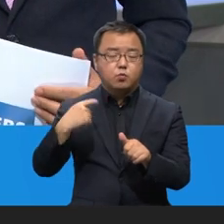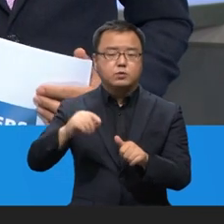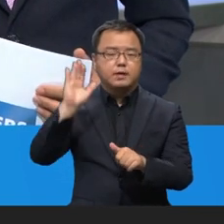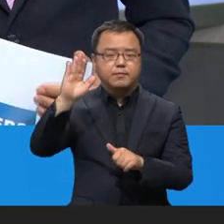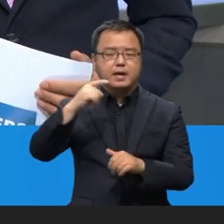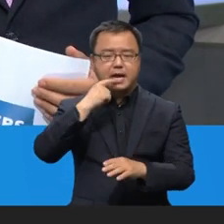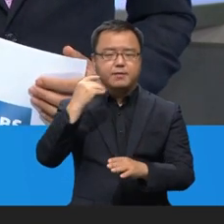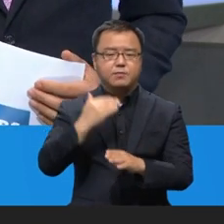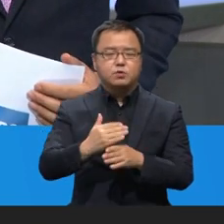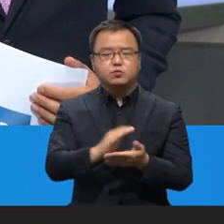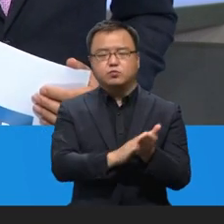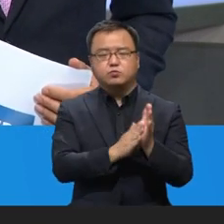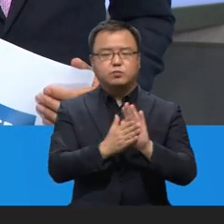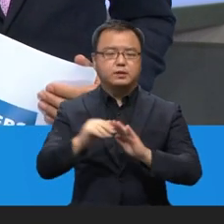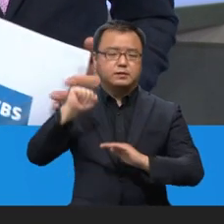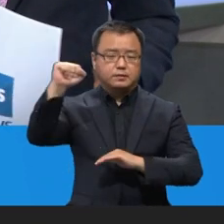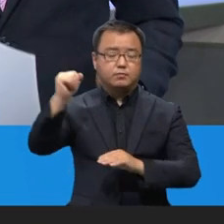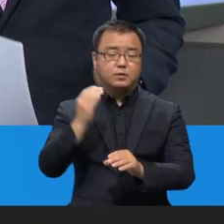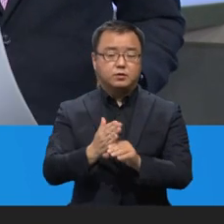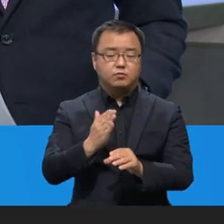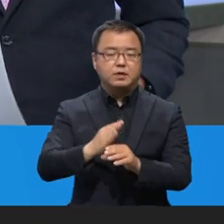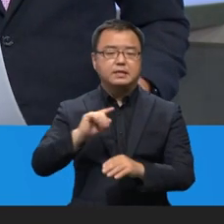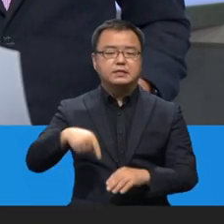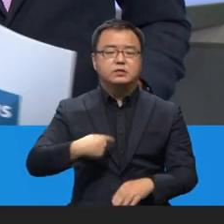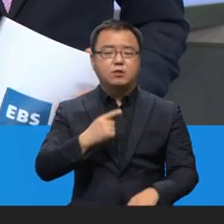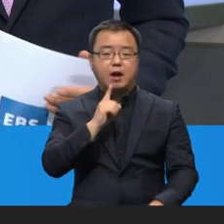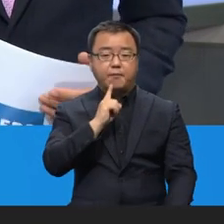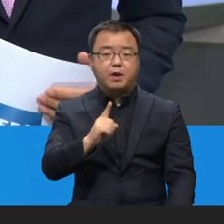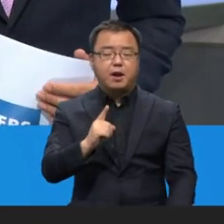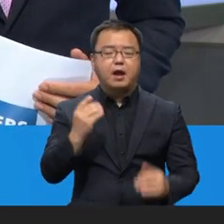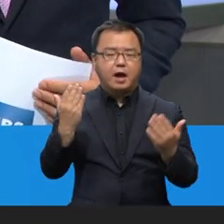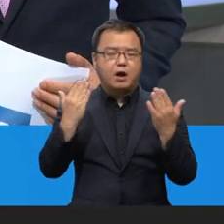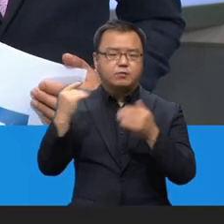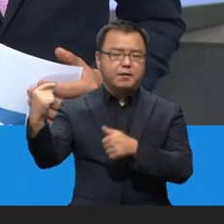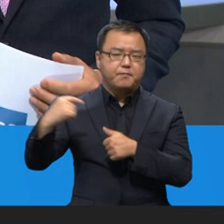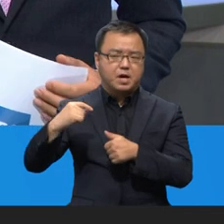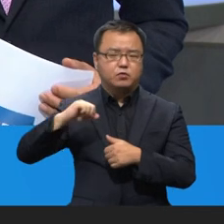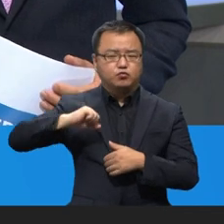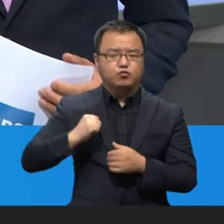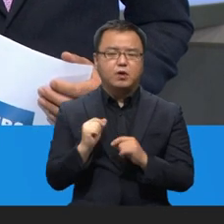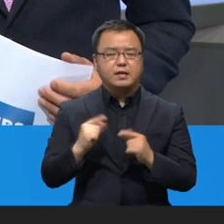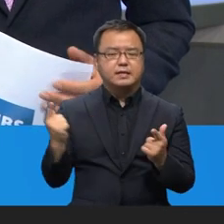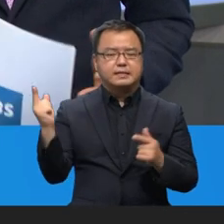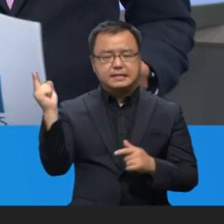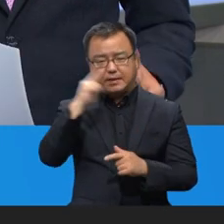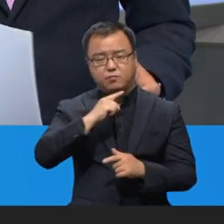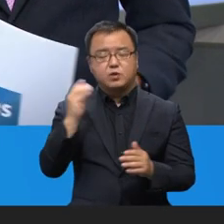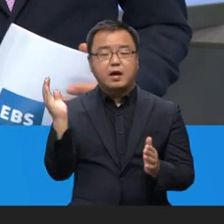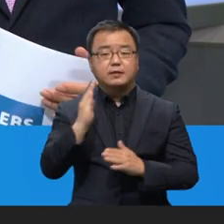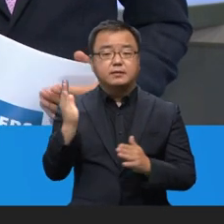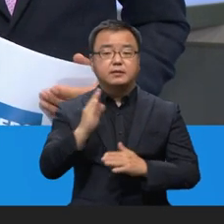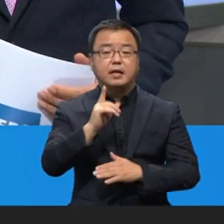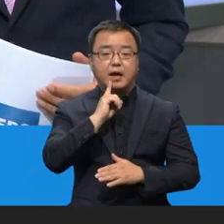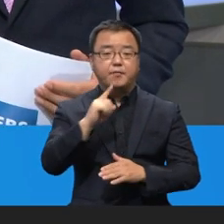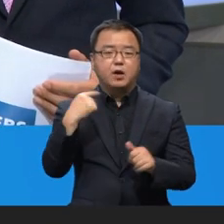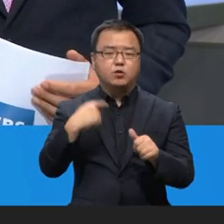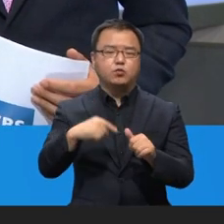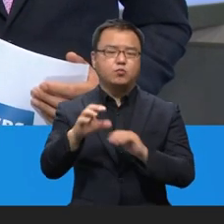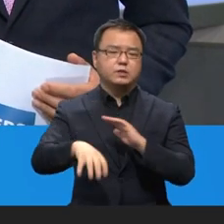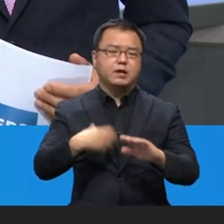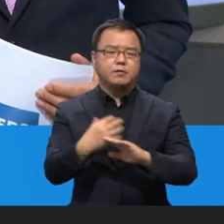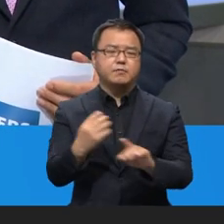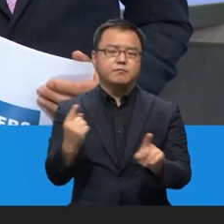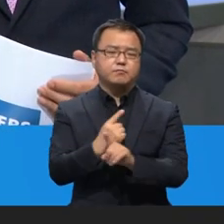요구하고 있습니다. 스스로를 학교 말을 잘 듣지 않는 나쁜 학생이라고 부르며 교육 개혁을 요구하는